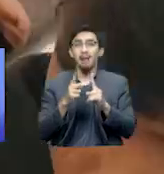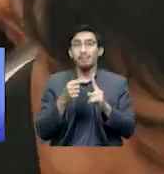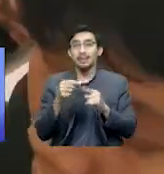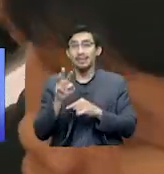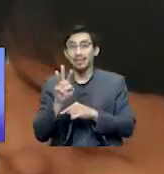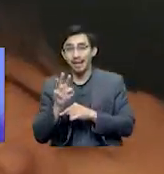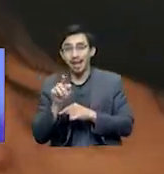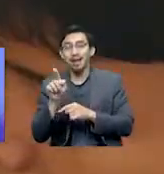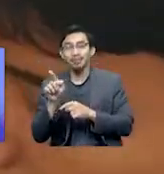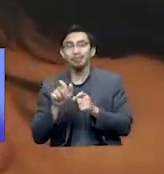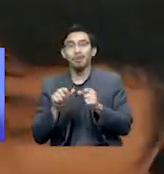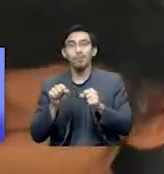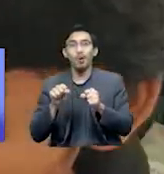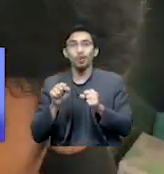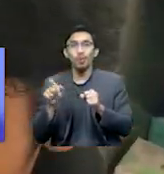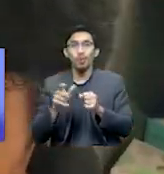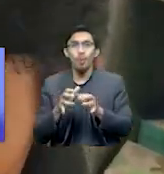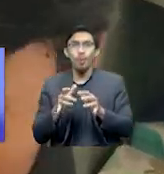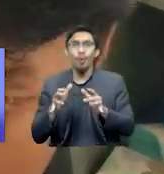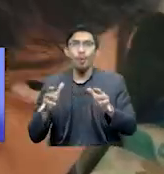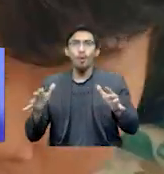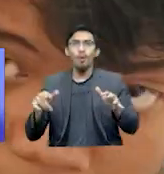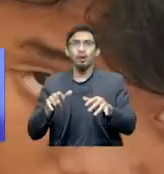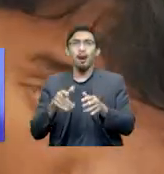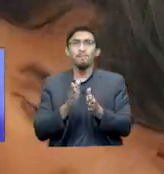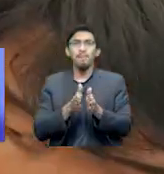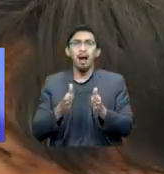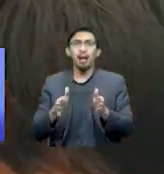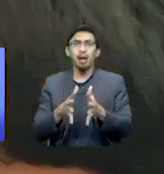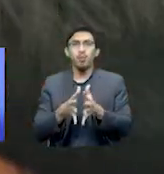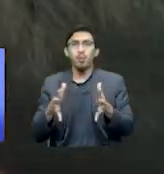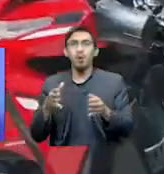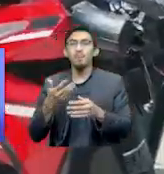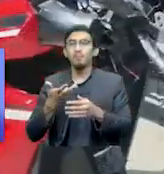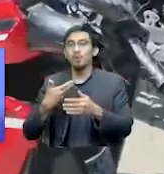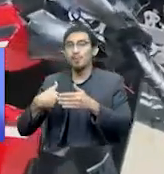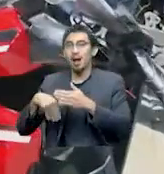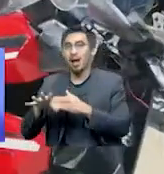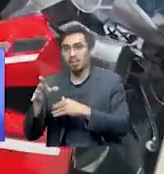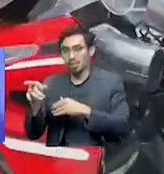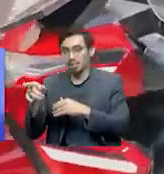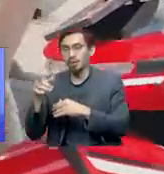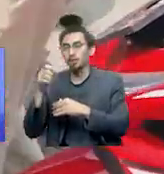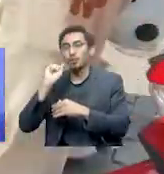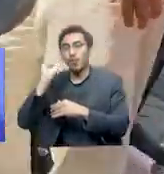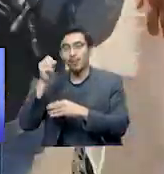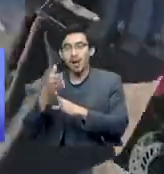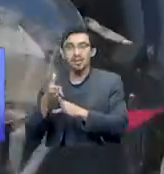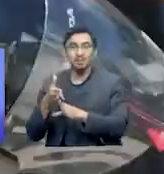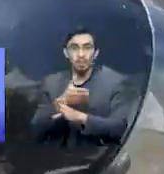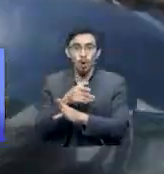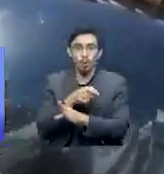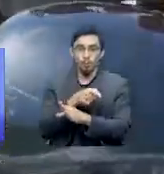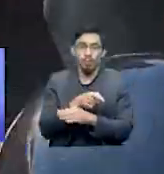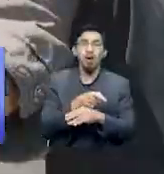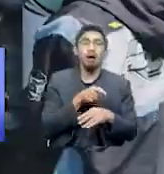motor membludak di kantong parkir sebelum diberangkatkan ke Pulau Sumatera.